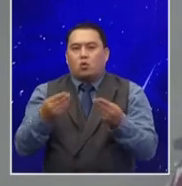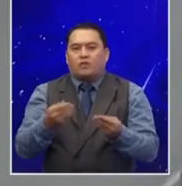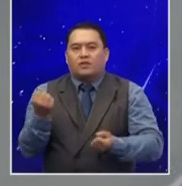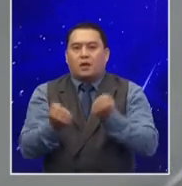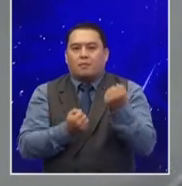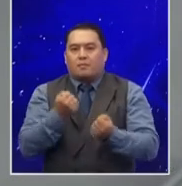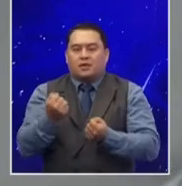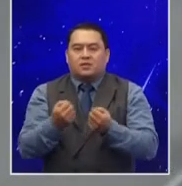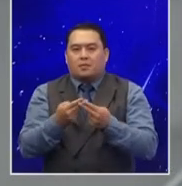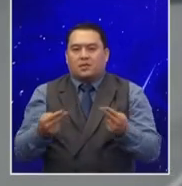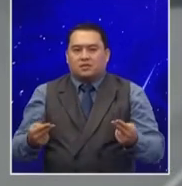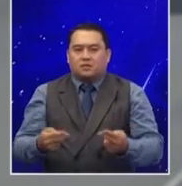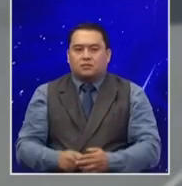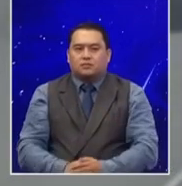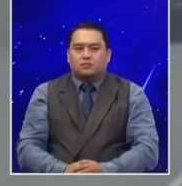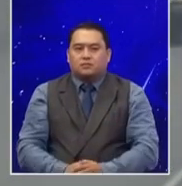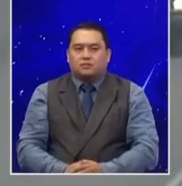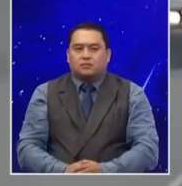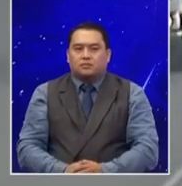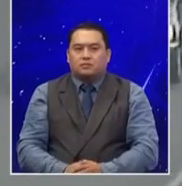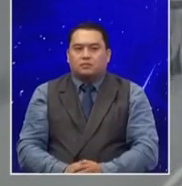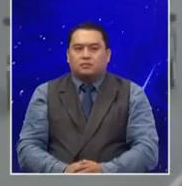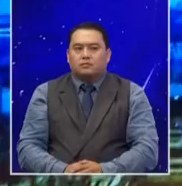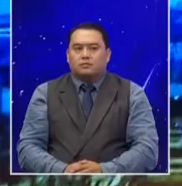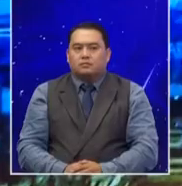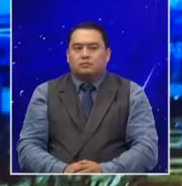оказался у водителя Mercedes-Benz.